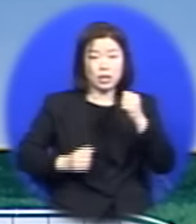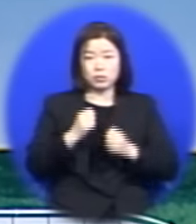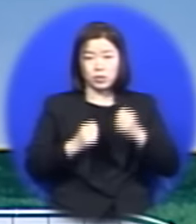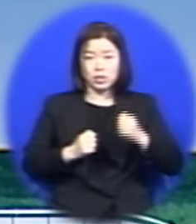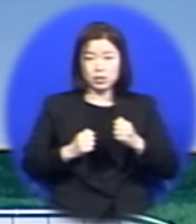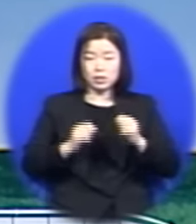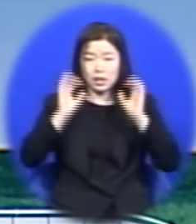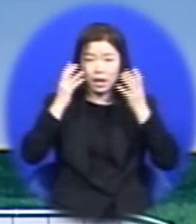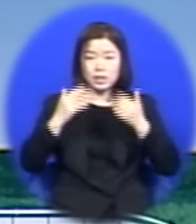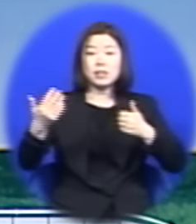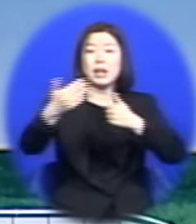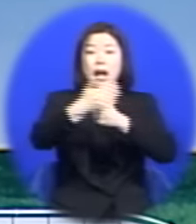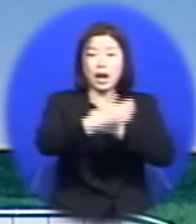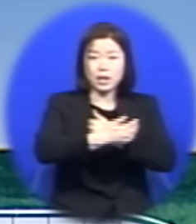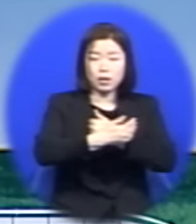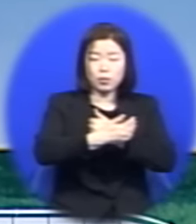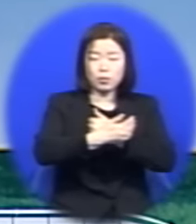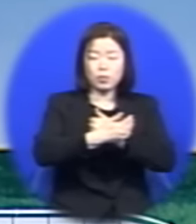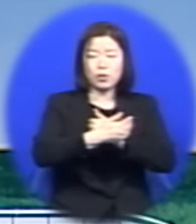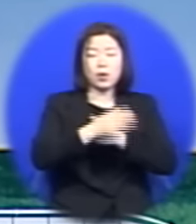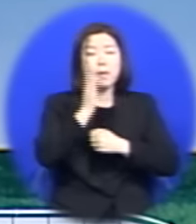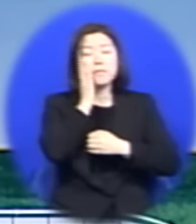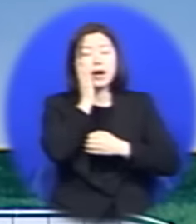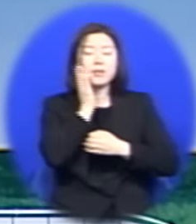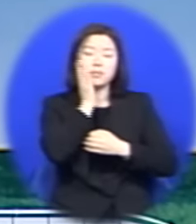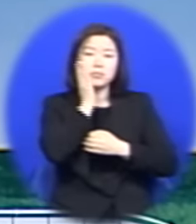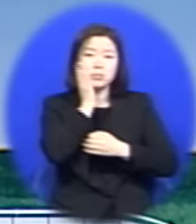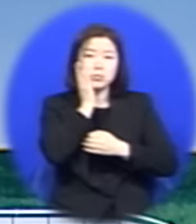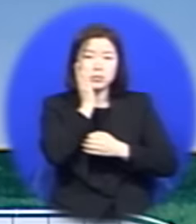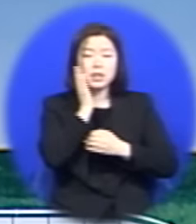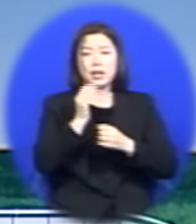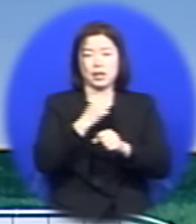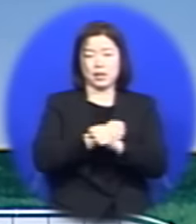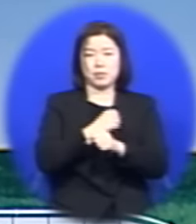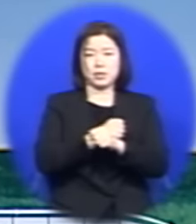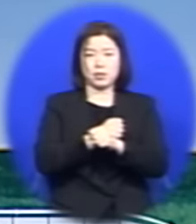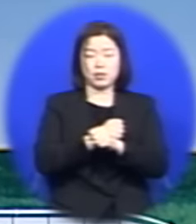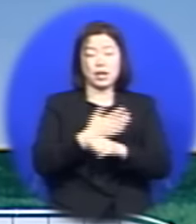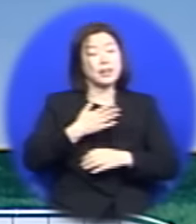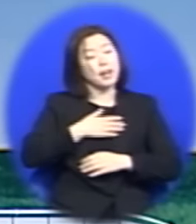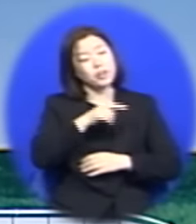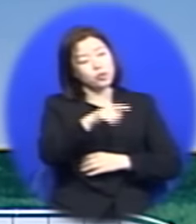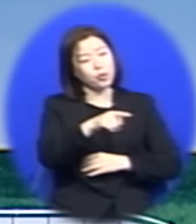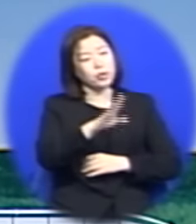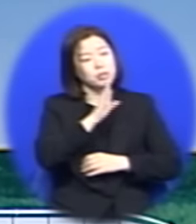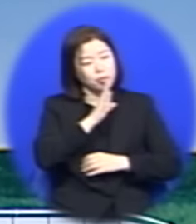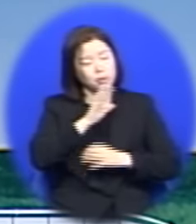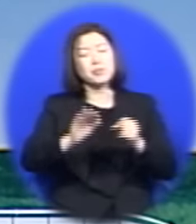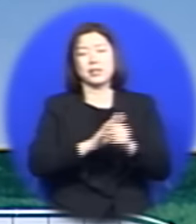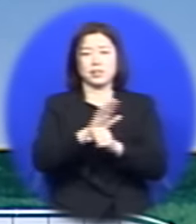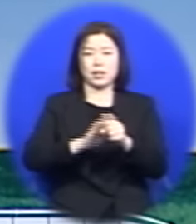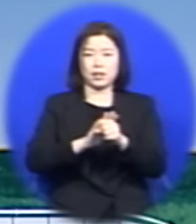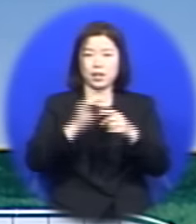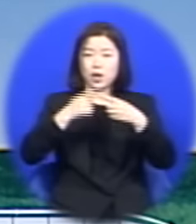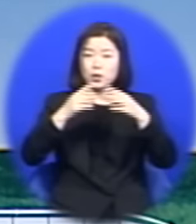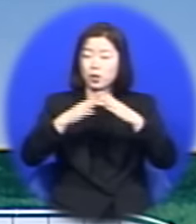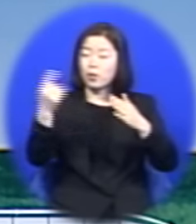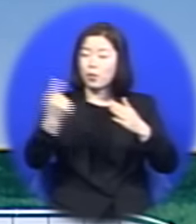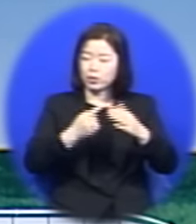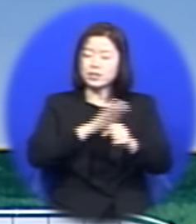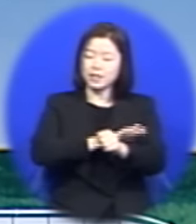아이를 끌어안고 뺨을 비벼주면서 나는 너를 참 사랑한다. 교회 나오기를